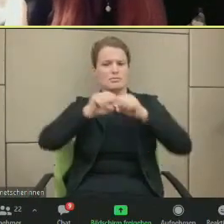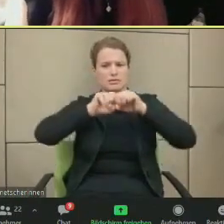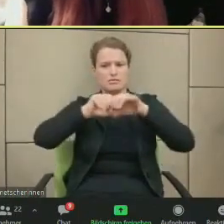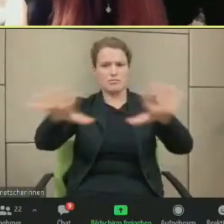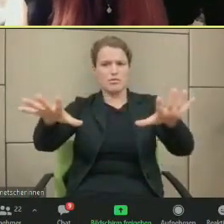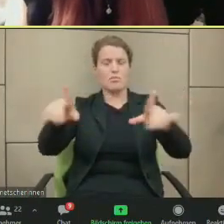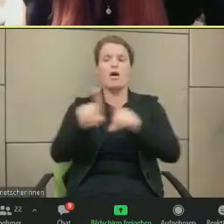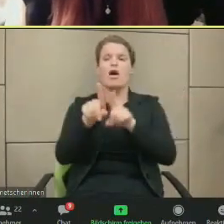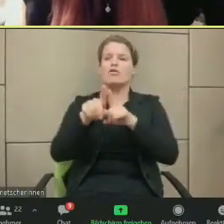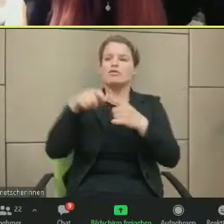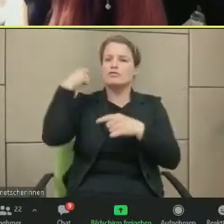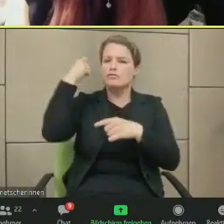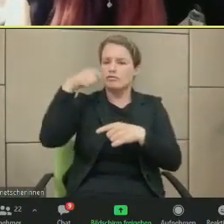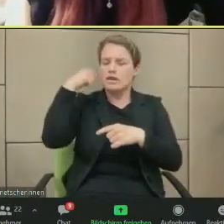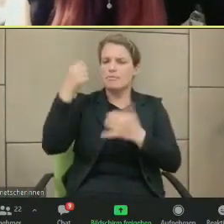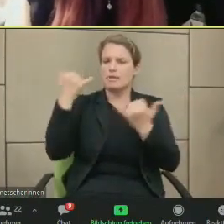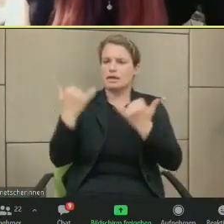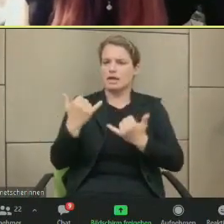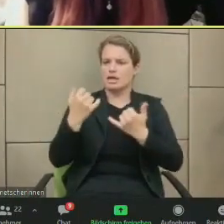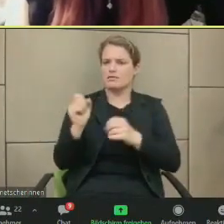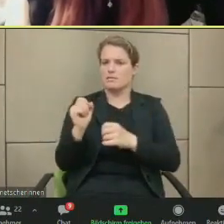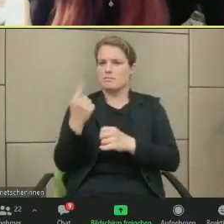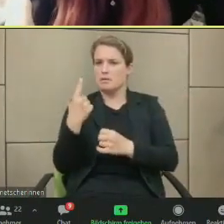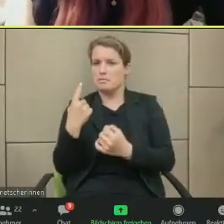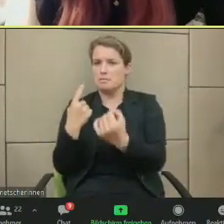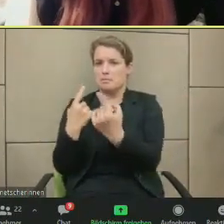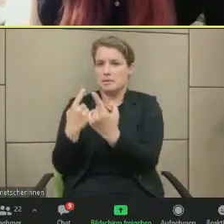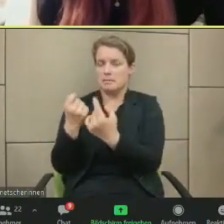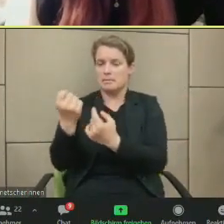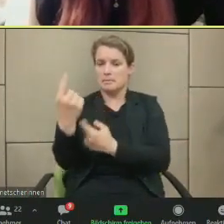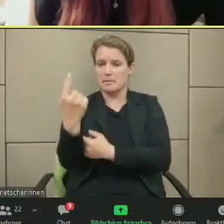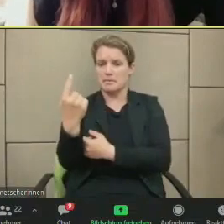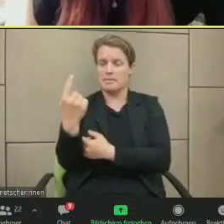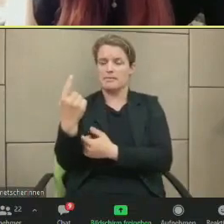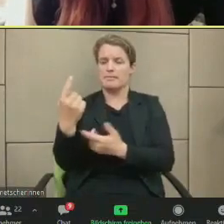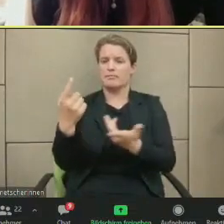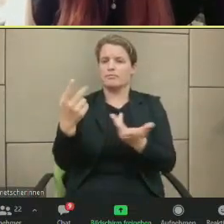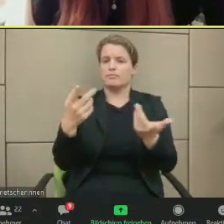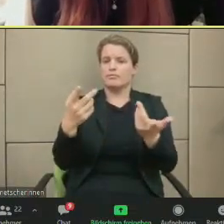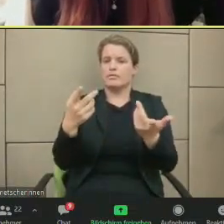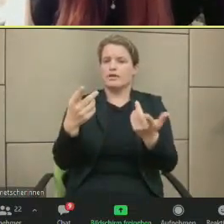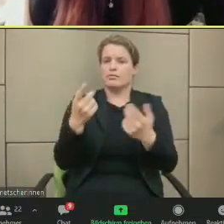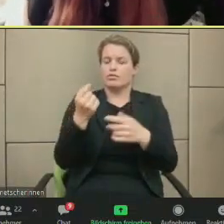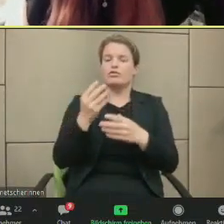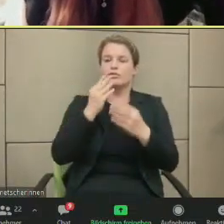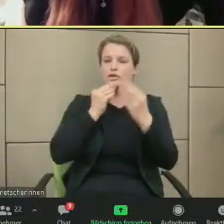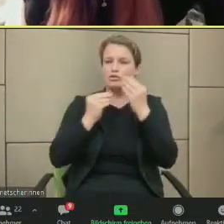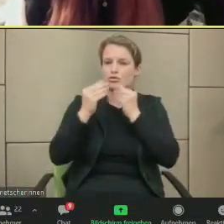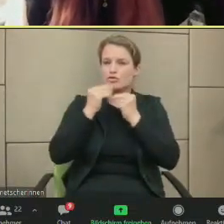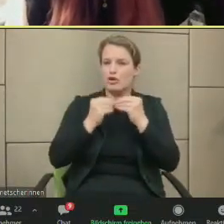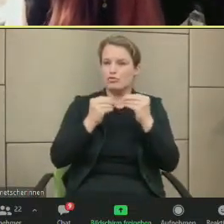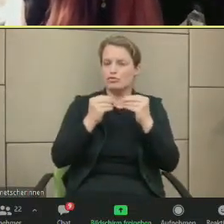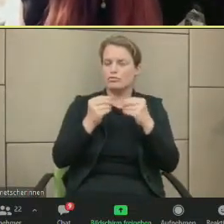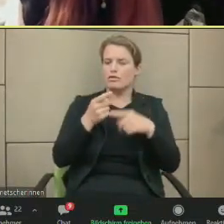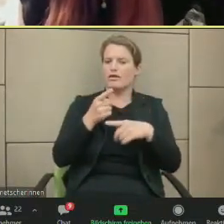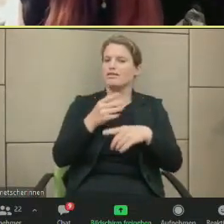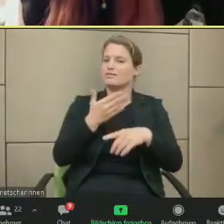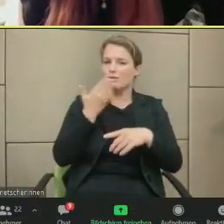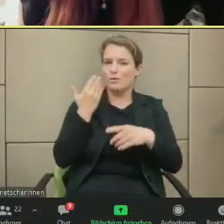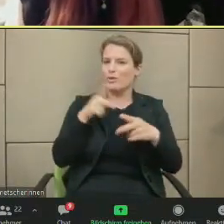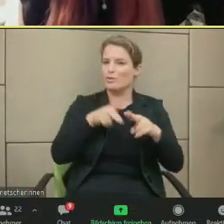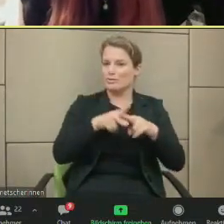gemacht werden zum Beispiel über gewisse Themen und es werden nicht behinderte Schauspieler für behinderte Rollen